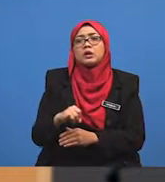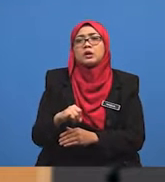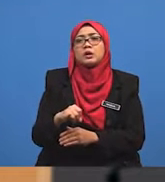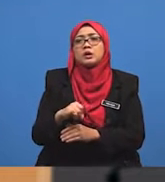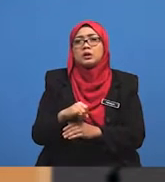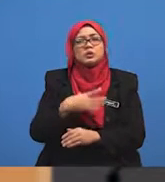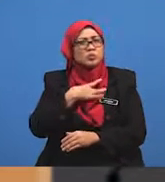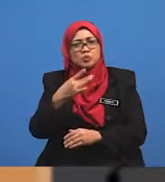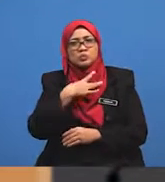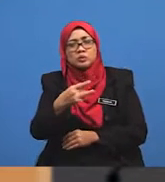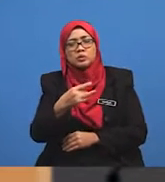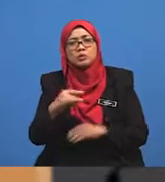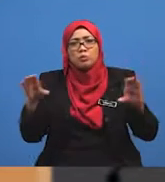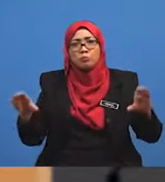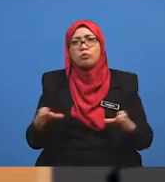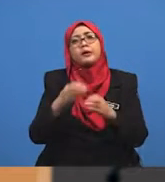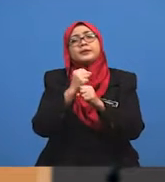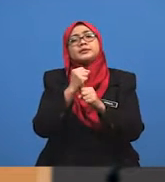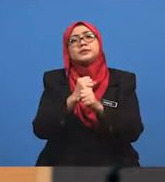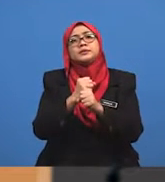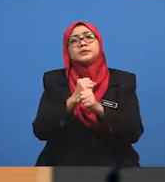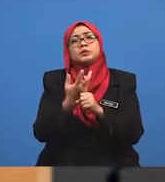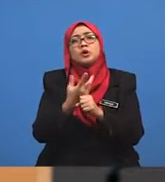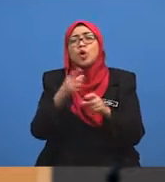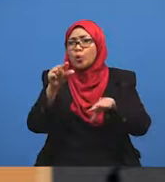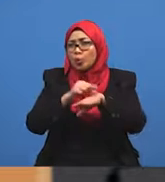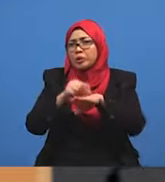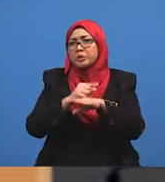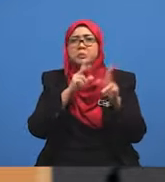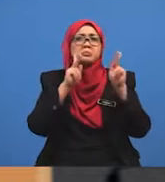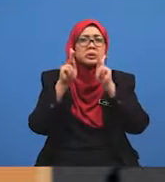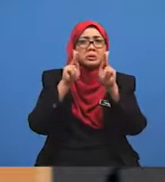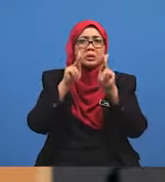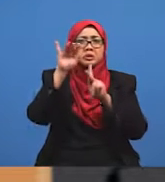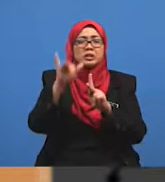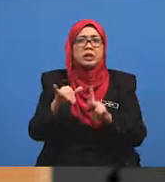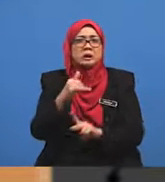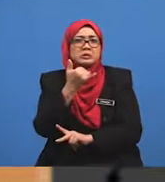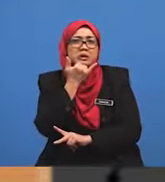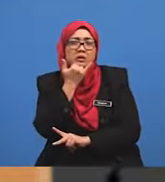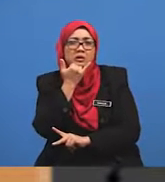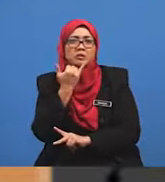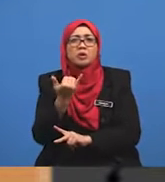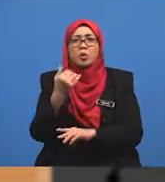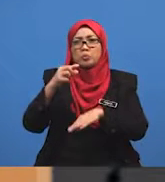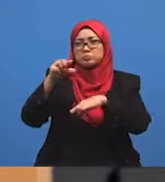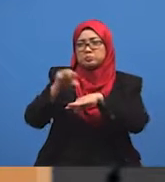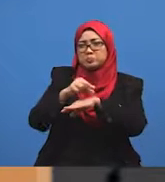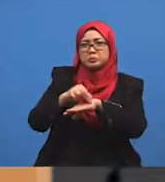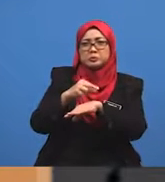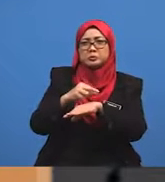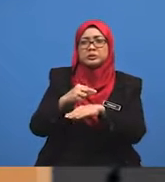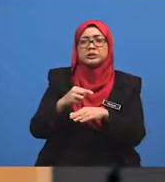akhlak, mengeluarkan kata-kata kesat, memaki hamun sana sini, mencabul anak murid dan